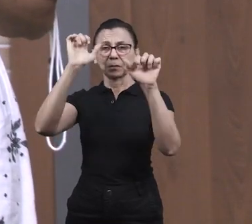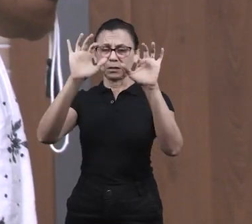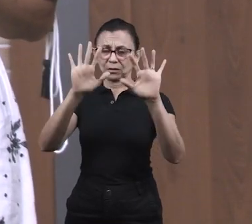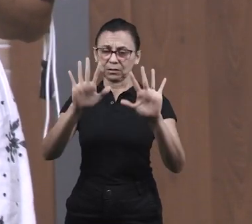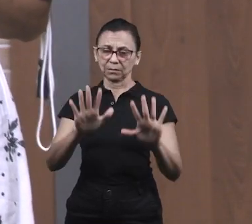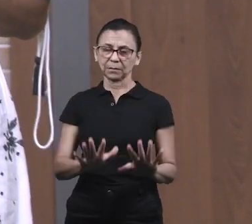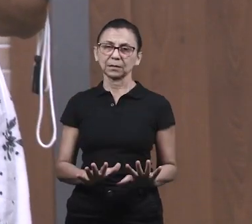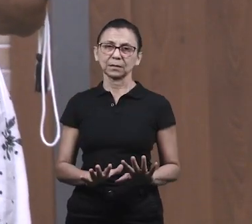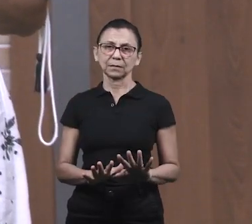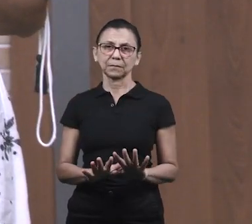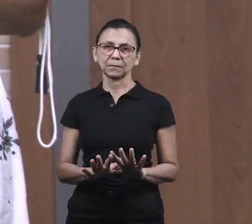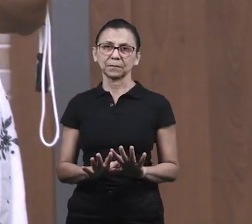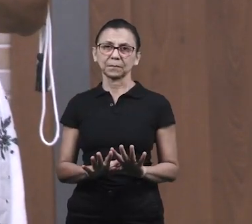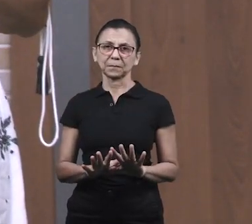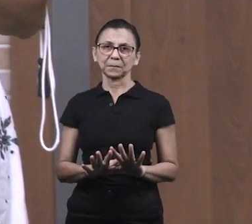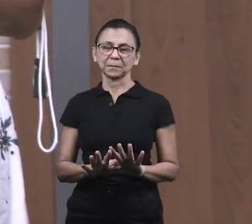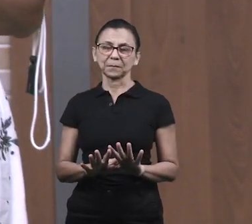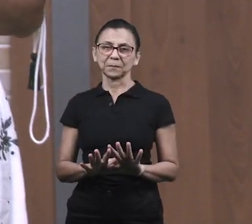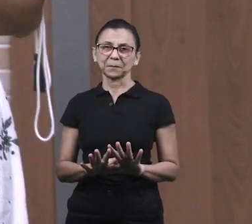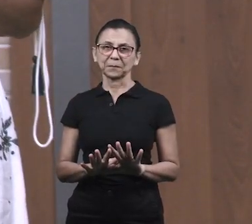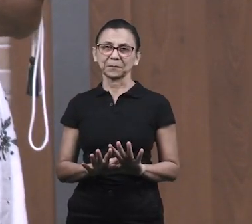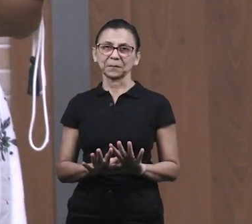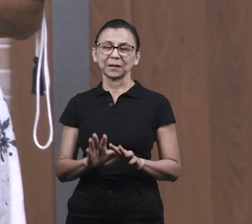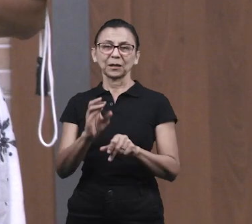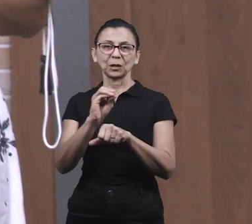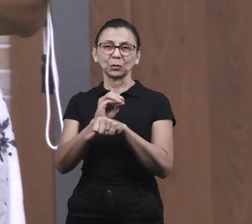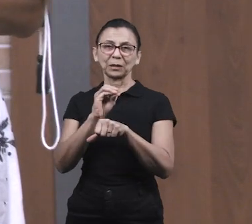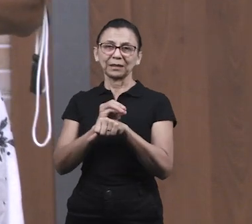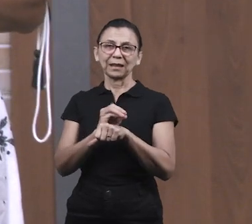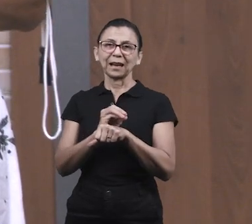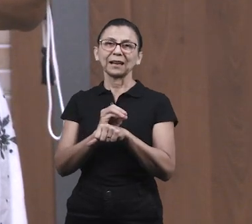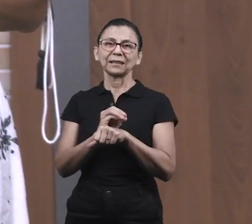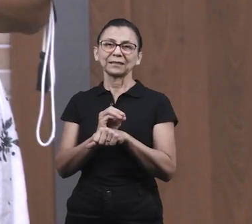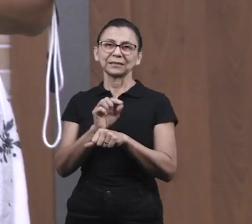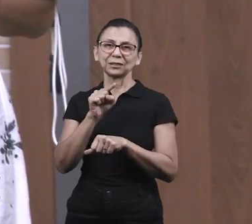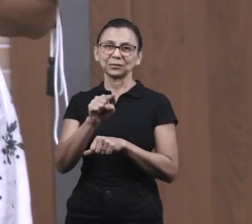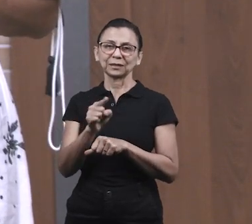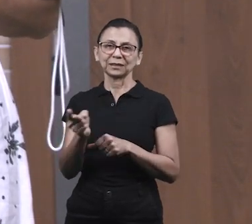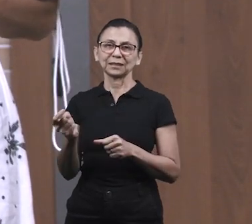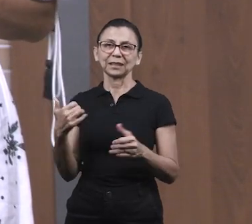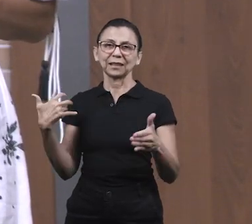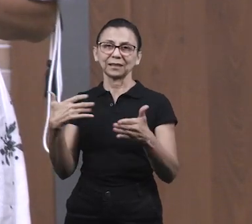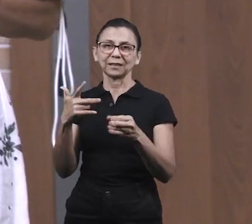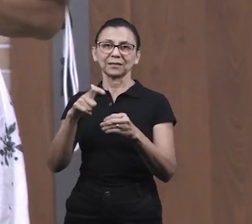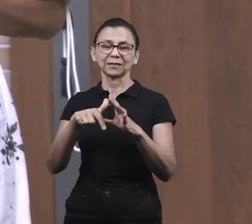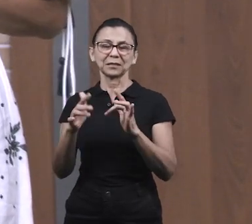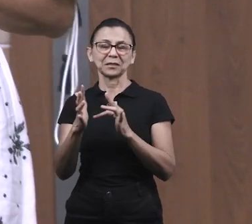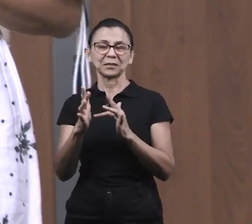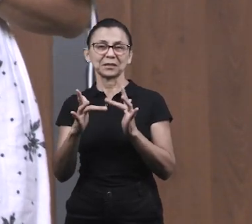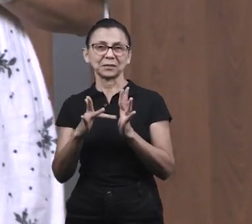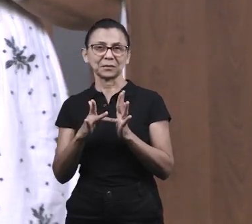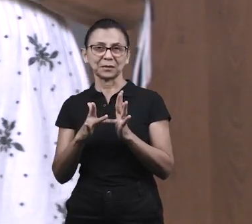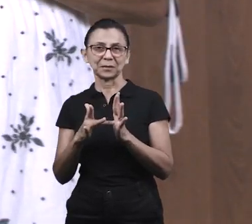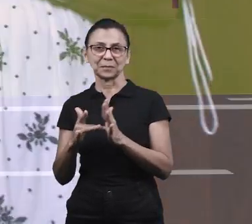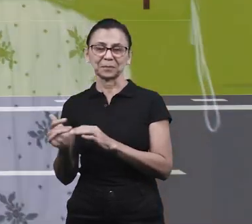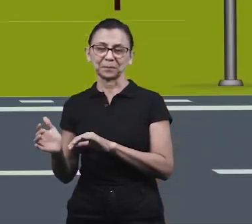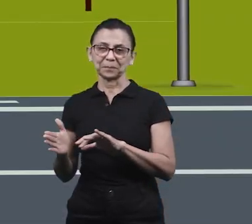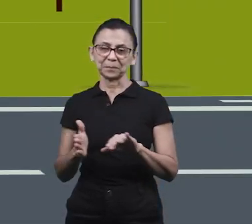conserver jusqu'au grand jour de retour du Seigneur Jésus, la paix du Seigneur Jésus. Paz do Senhor